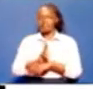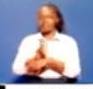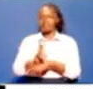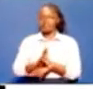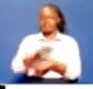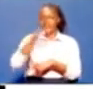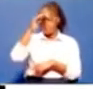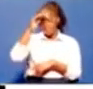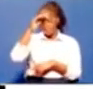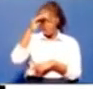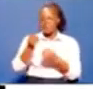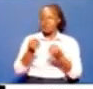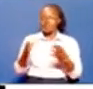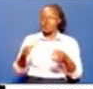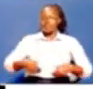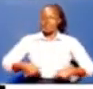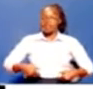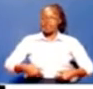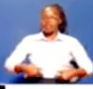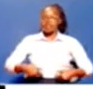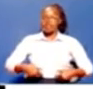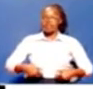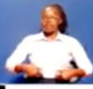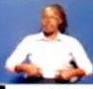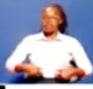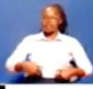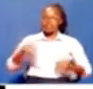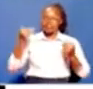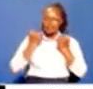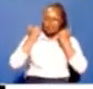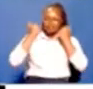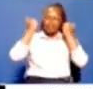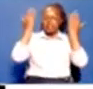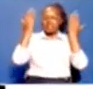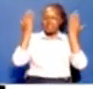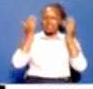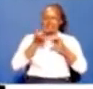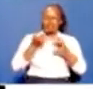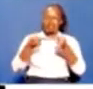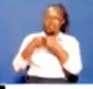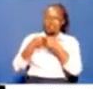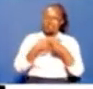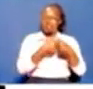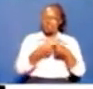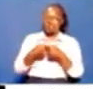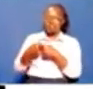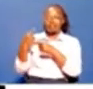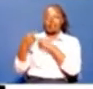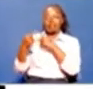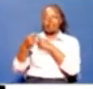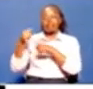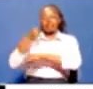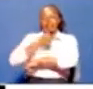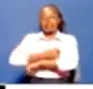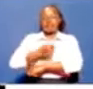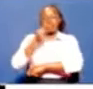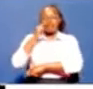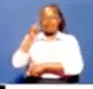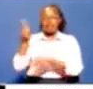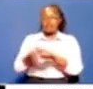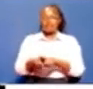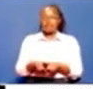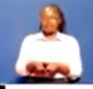Vijana wengi katika eneo hili wamekumbwa na msongo wa mawazo kutokana na changamoto wanazopitia shuleni na hata nyumbani mwao. Eneo